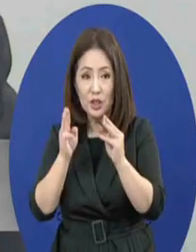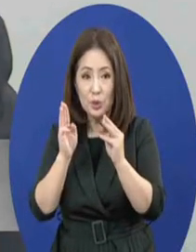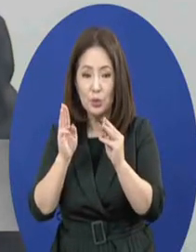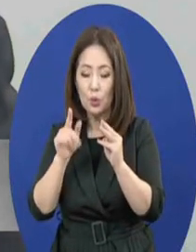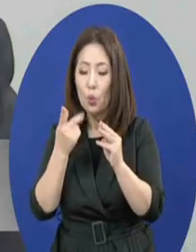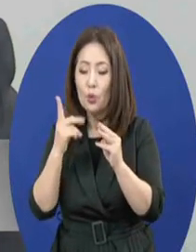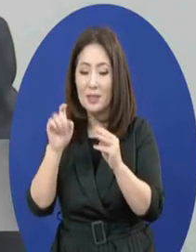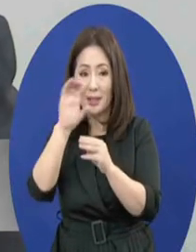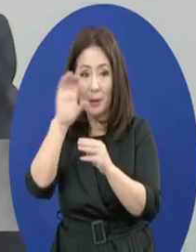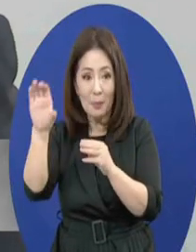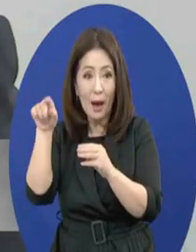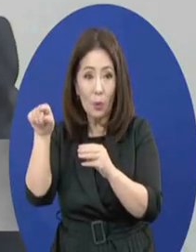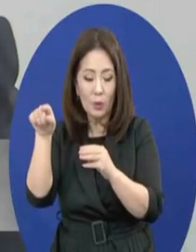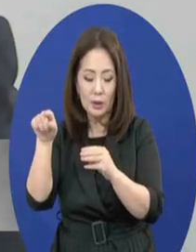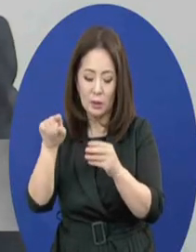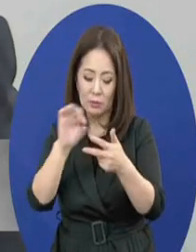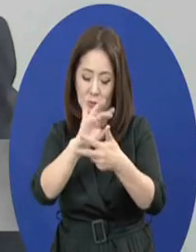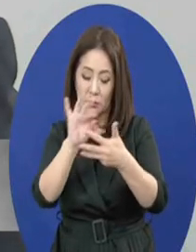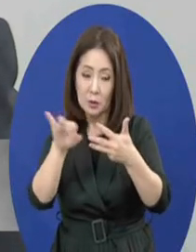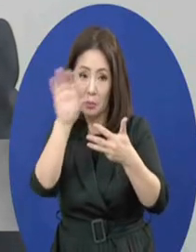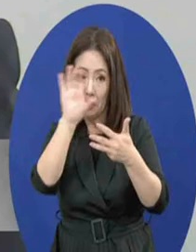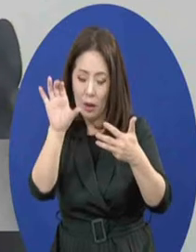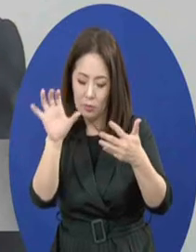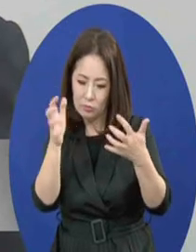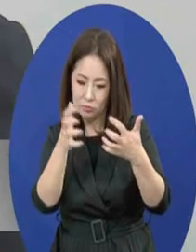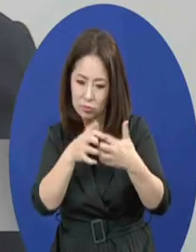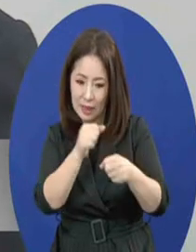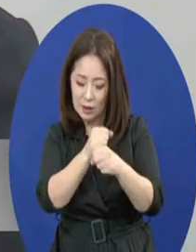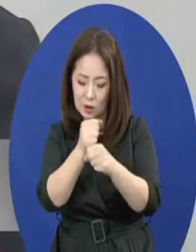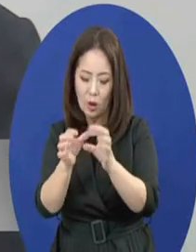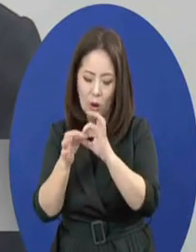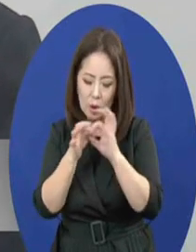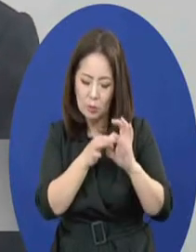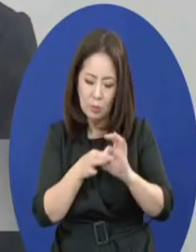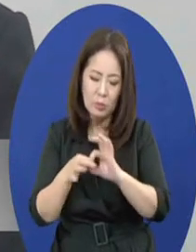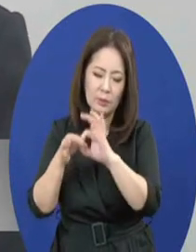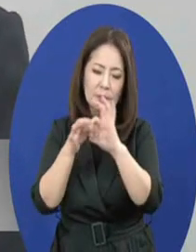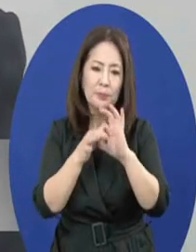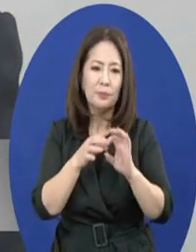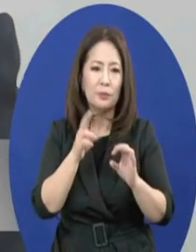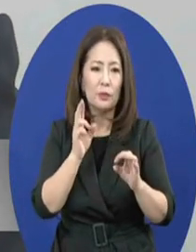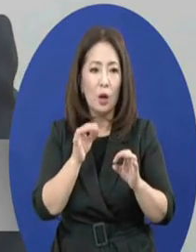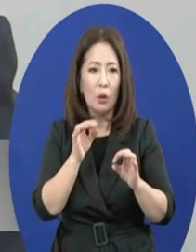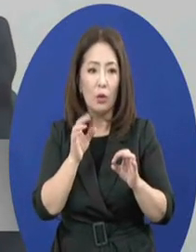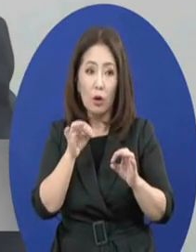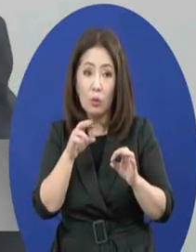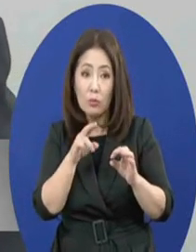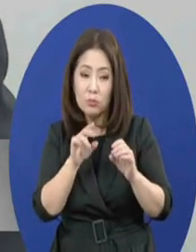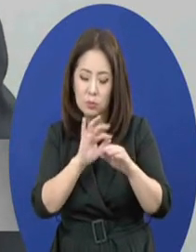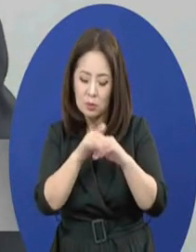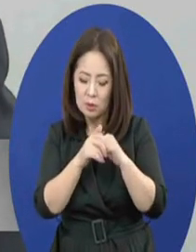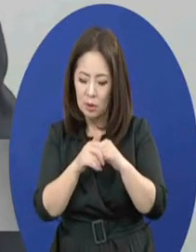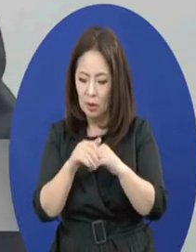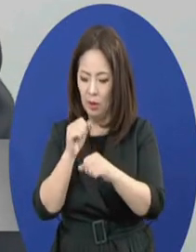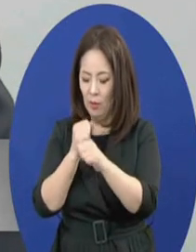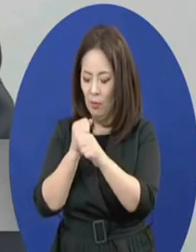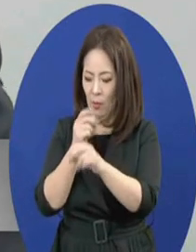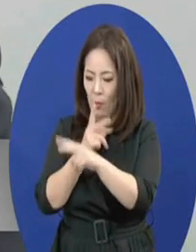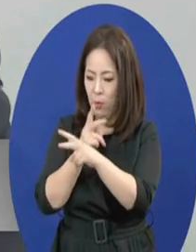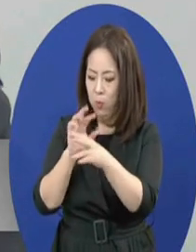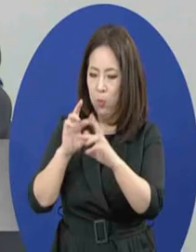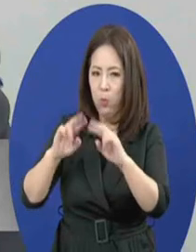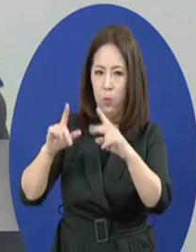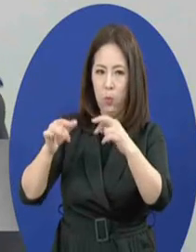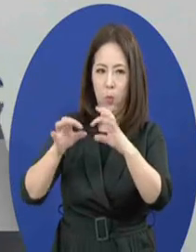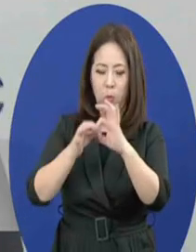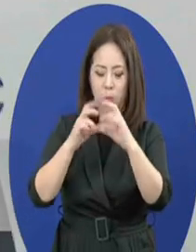одоо энэ хууль сахиулах байгууллагуудын алба хаагчдын ёс зүйтэй холбоотой кодексүүдийг бий болгож энэ дагуу явуулах бас эргэцүүлэн ийм өөрчлөлтүүд хийж.